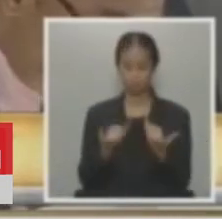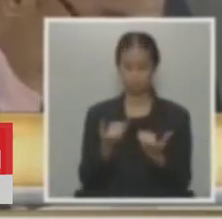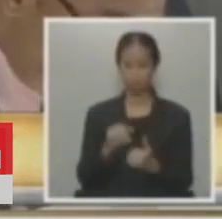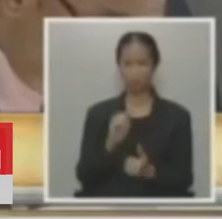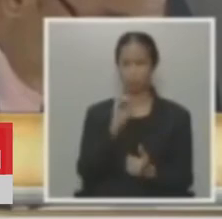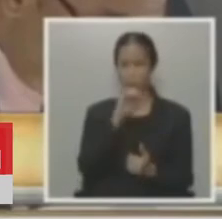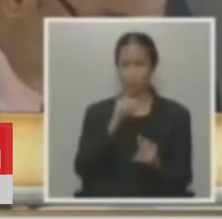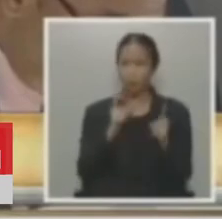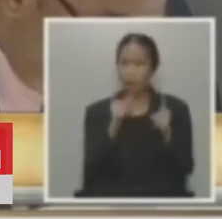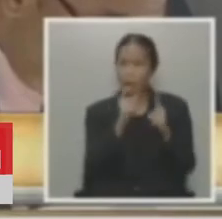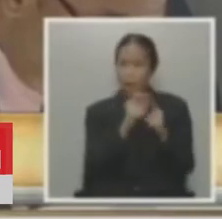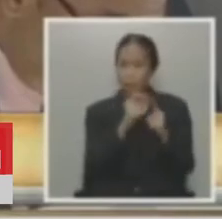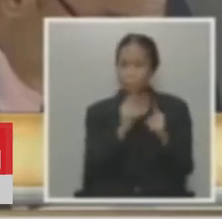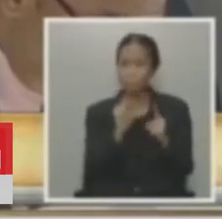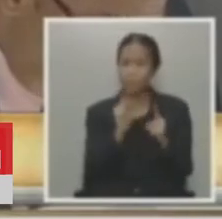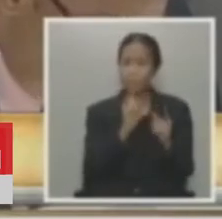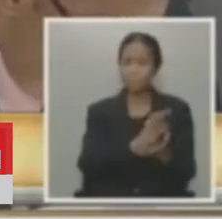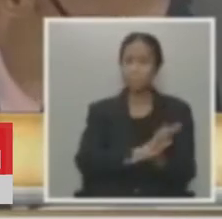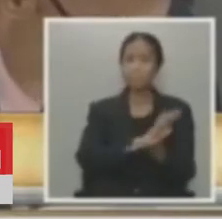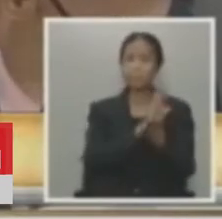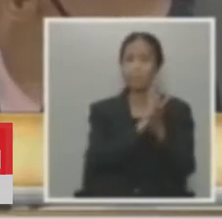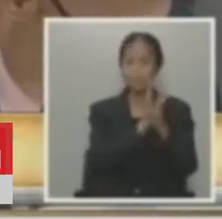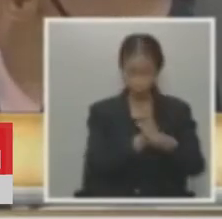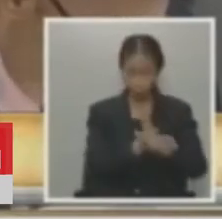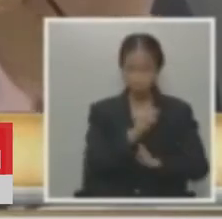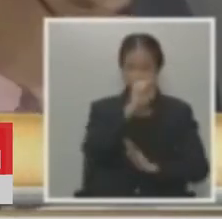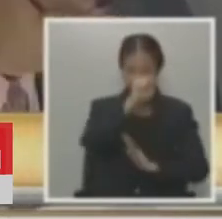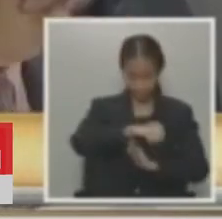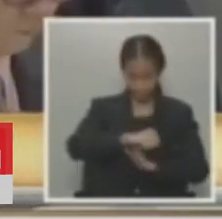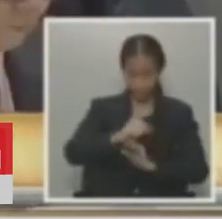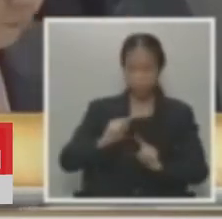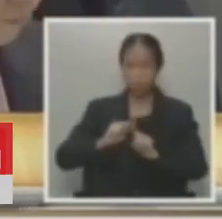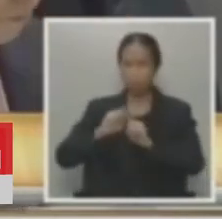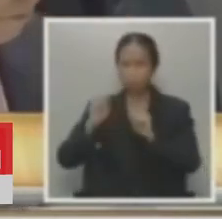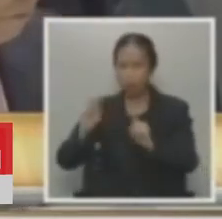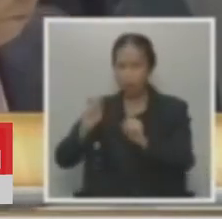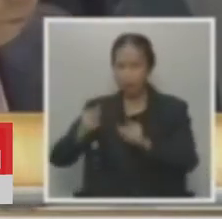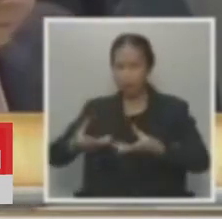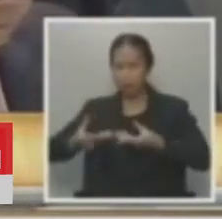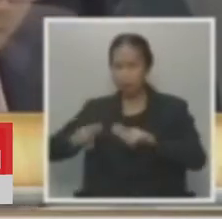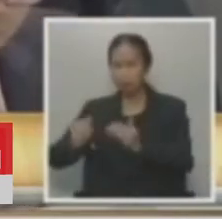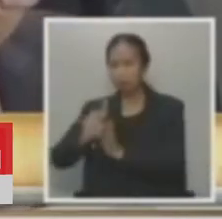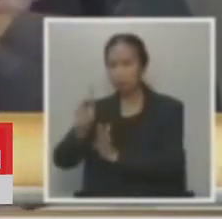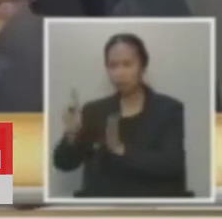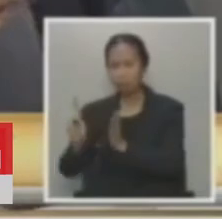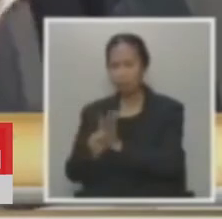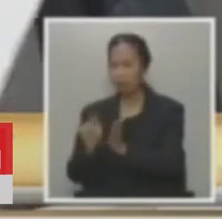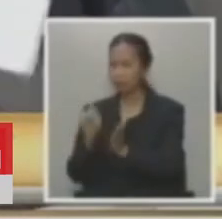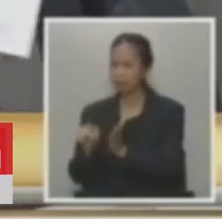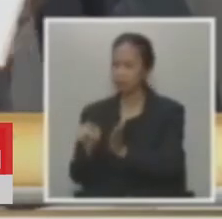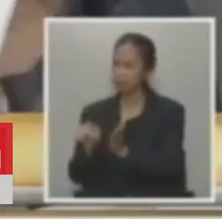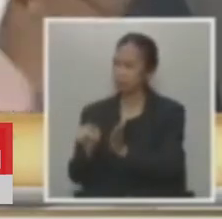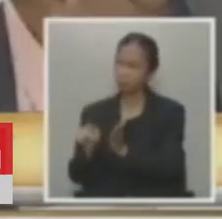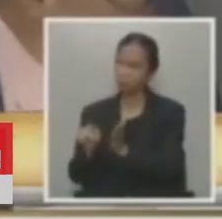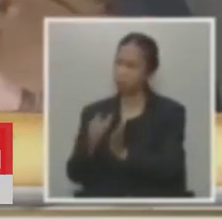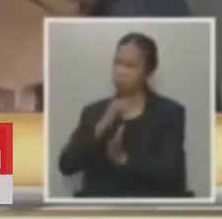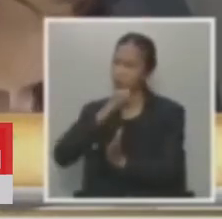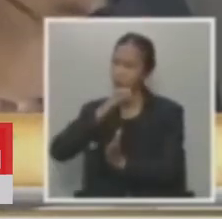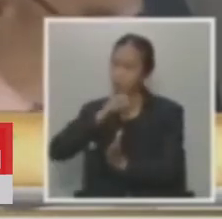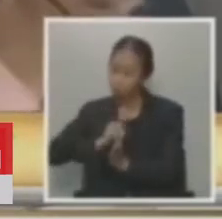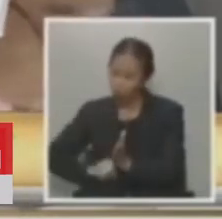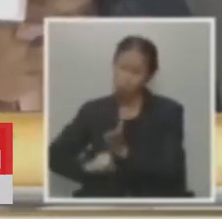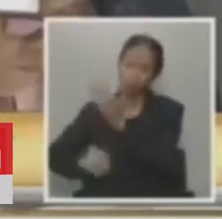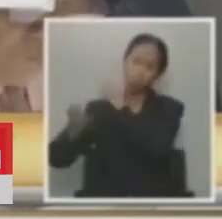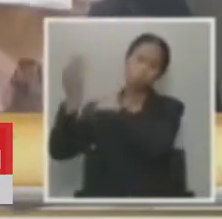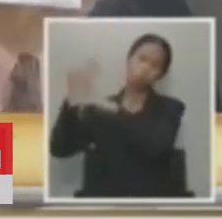ปแต่กฎหมายที่ดินยังโบราณอยู่ท่านไม่ปฏิรูปครับท่านสังเกตไหม